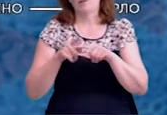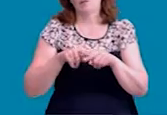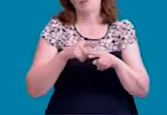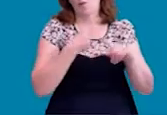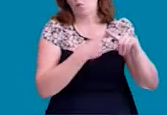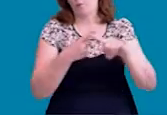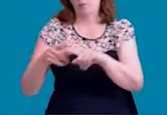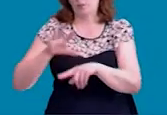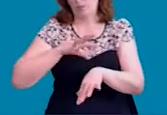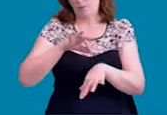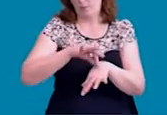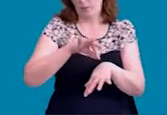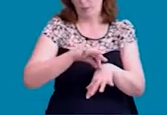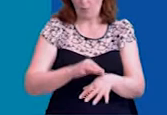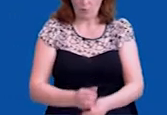COVID-19.